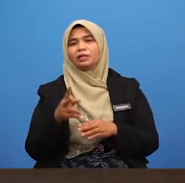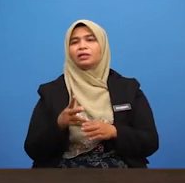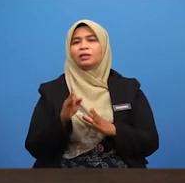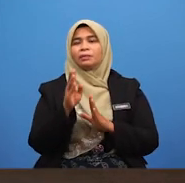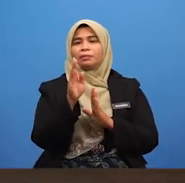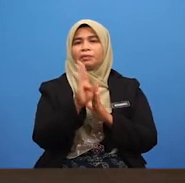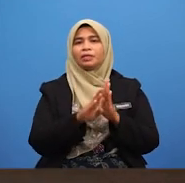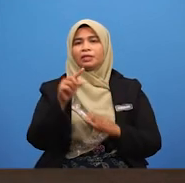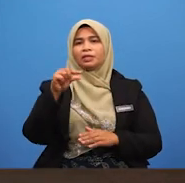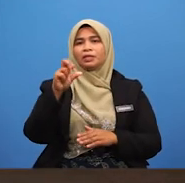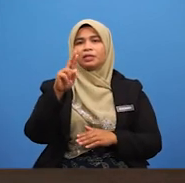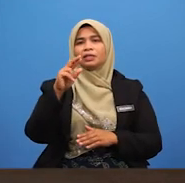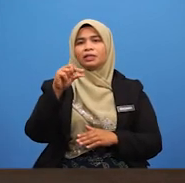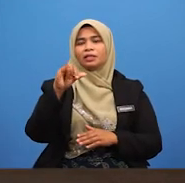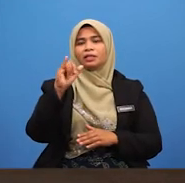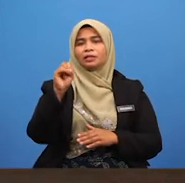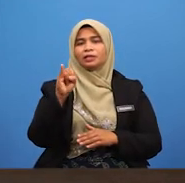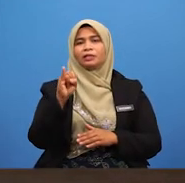Dan selepas menggunting,